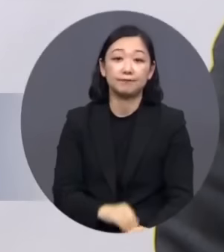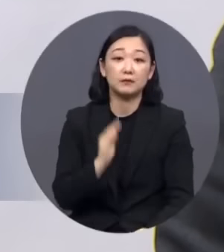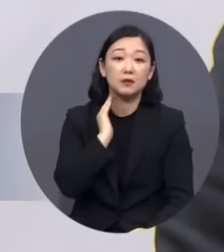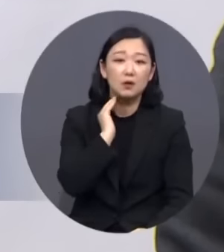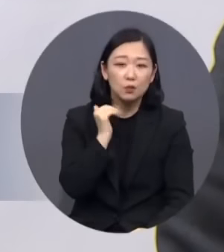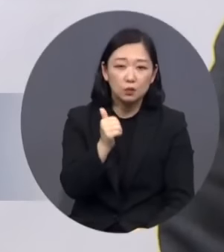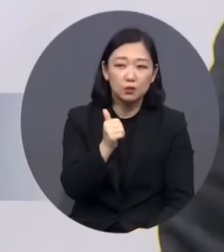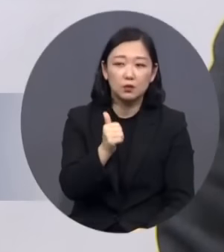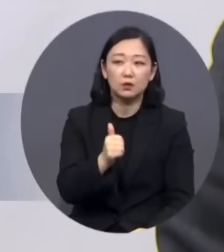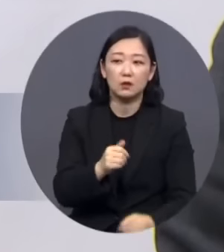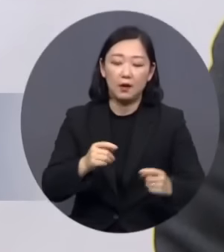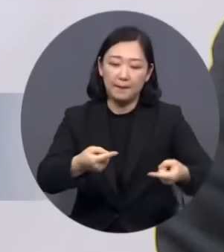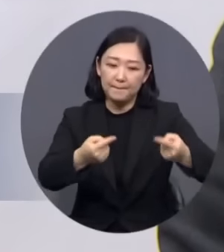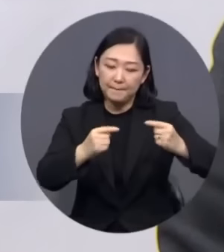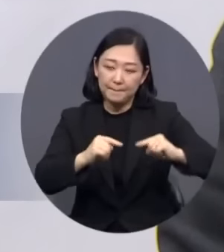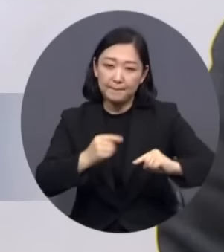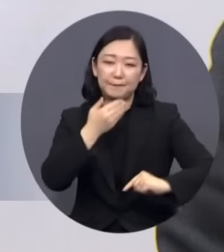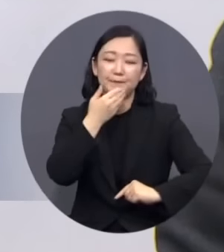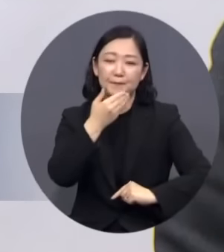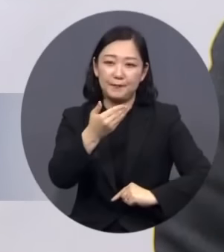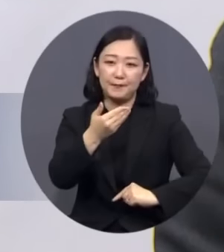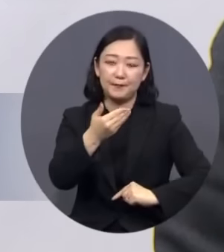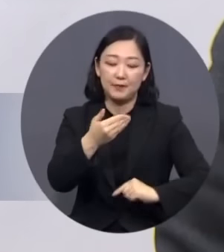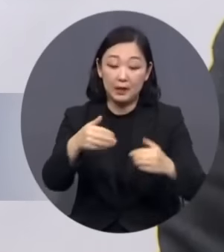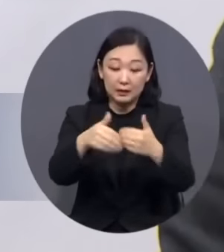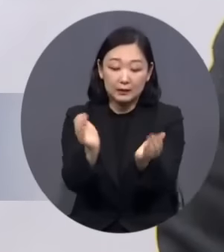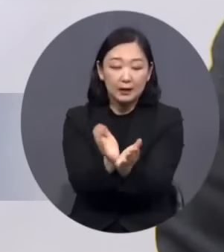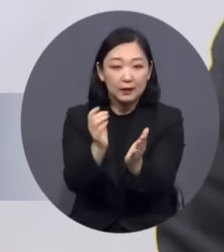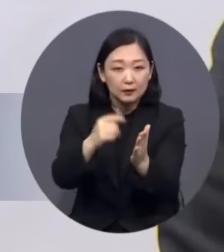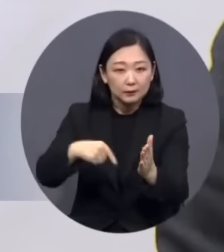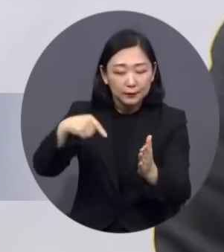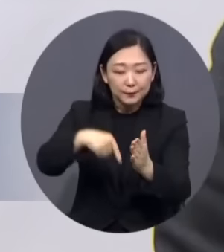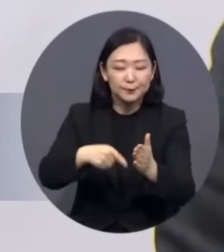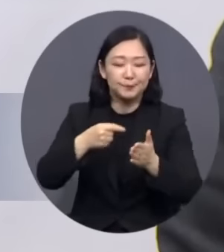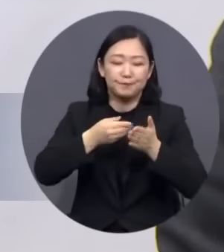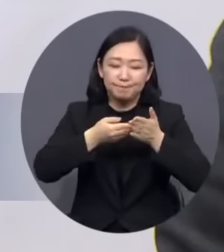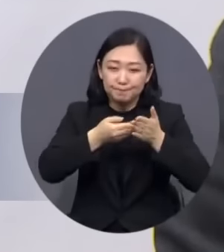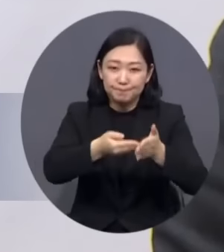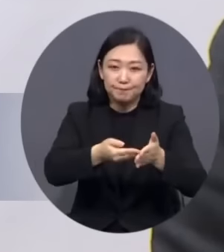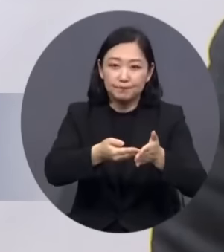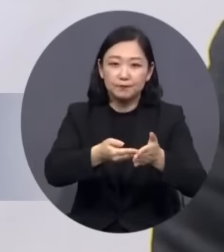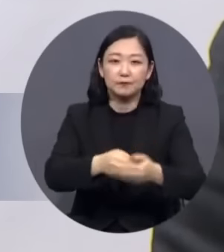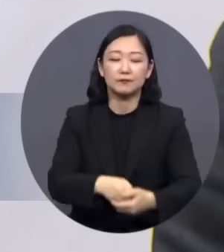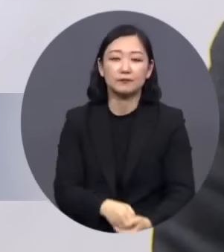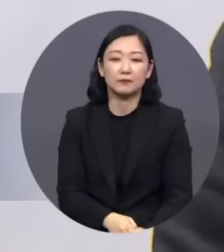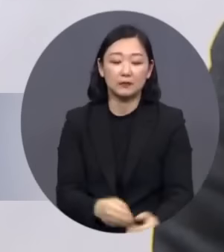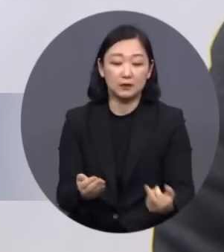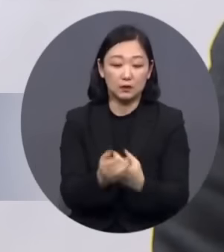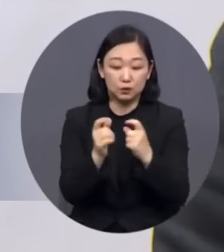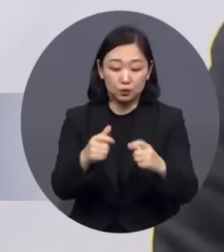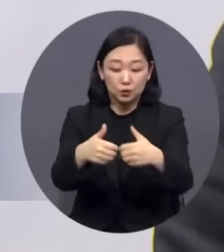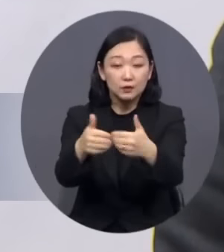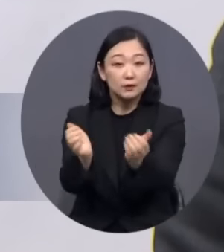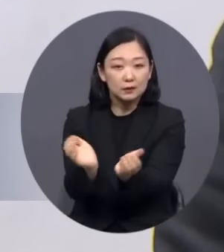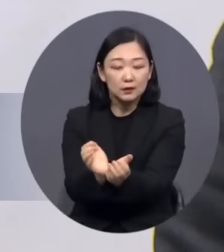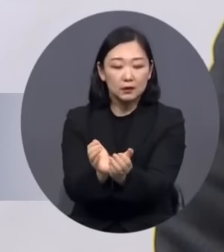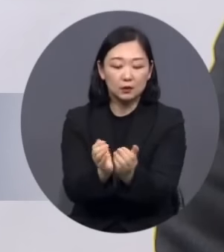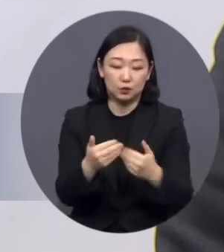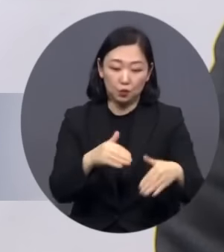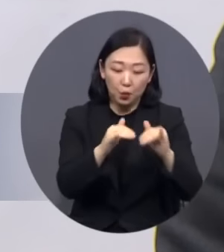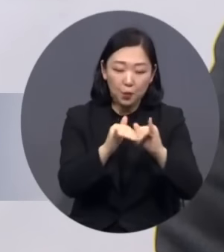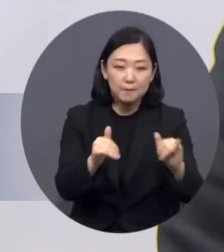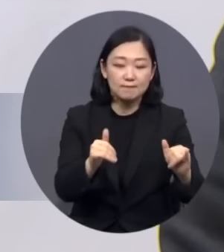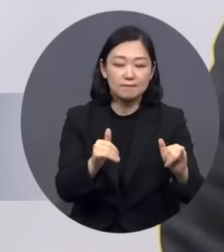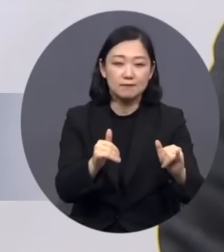대통령께서 참석하실 수 있도록 당에서도 건의를 드리고 제주도당과